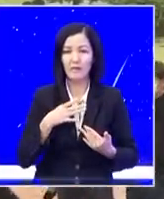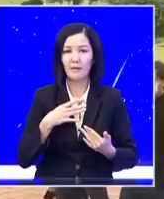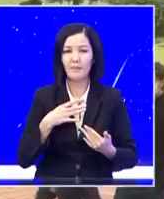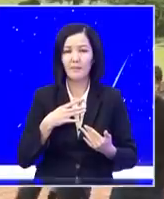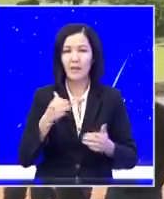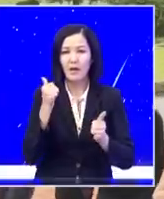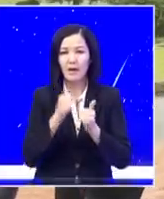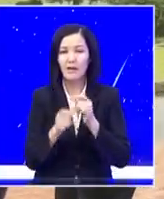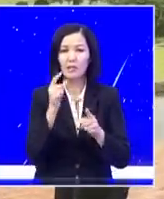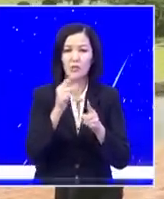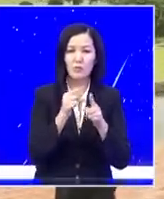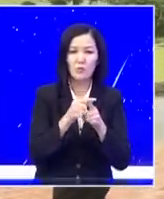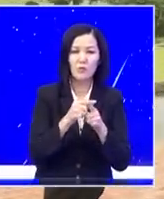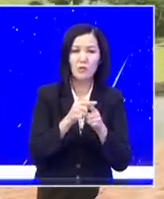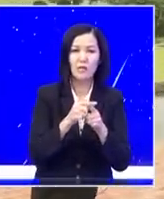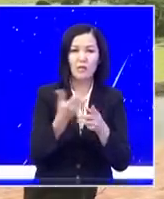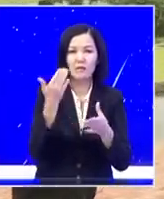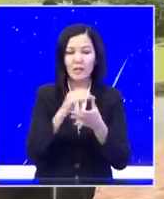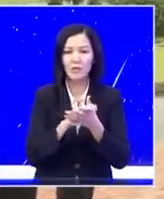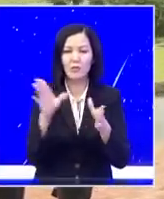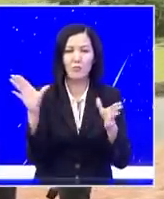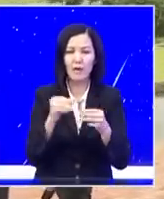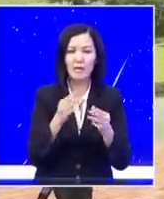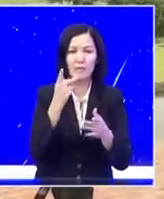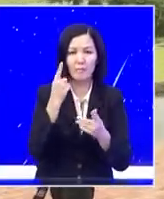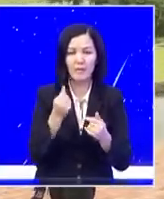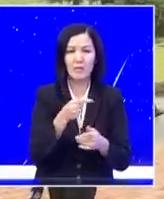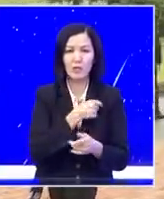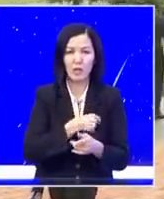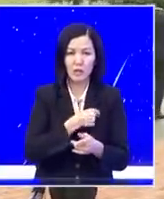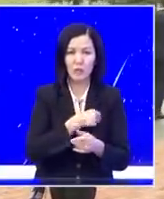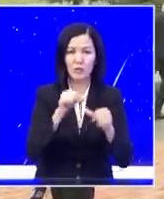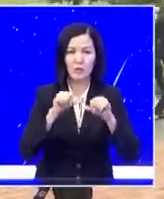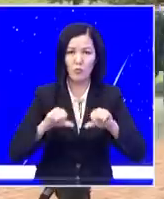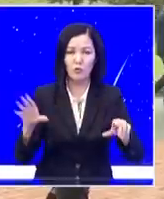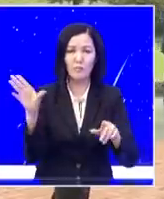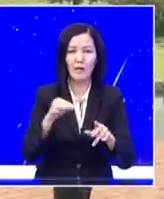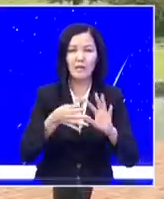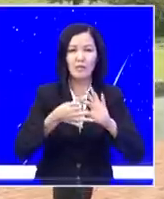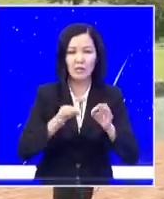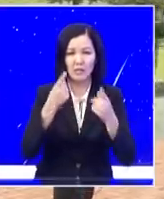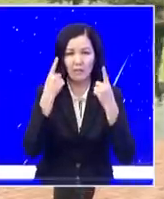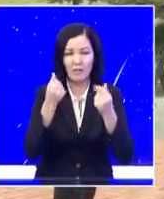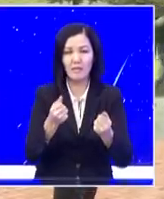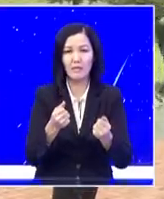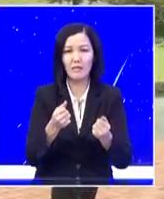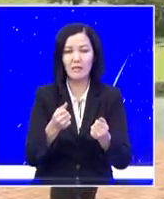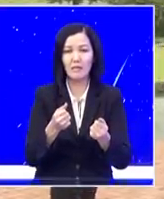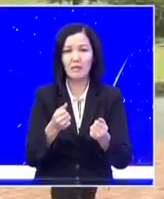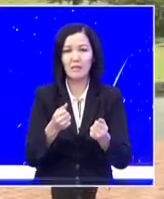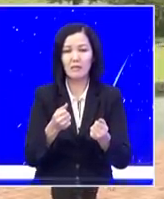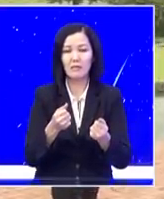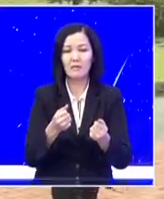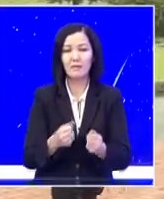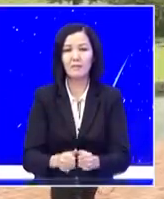да. Спортшылардан бөлек әрқайсысының шынықтырушысын да білетін де, төрешілерді де жатқа білетін де. Сондай беріліп жұмыс